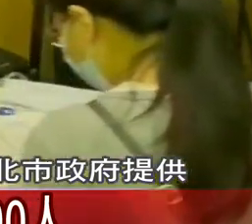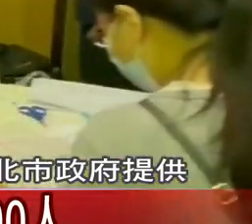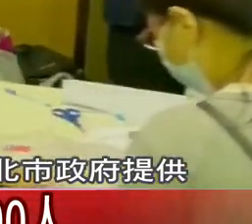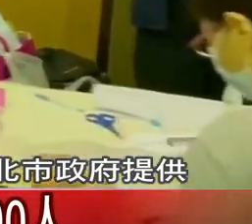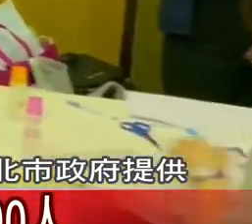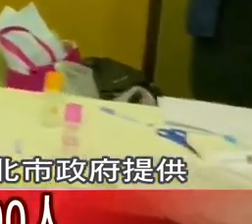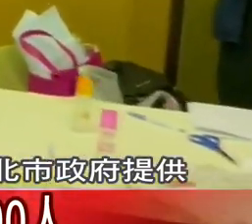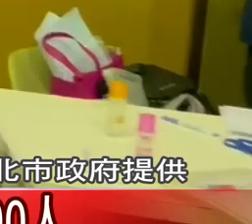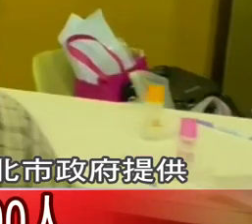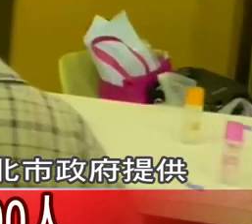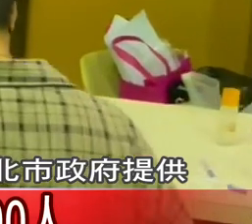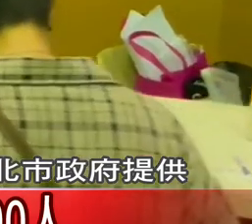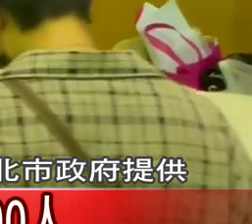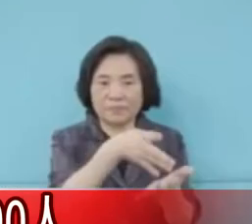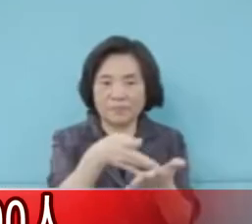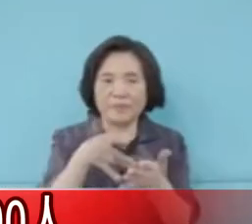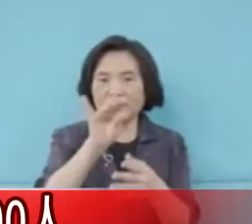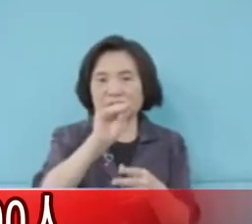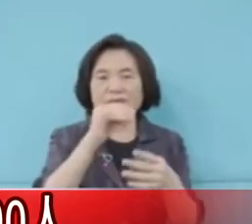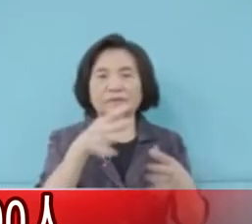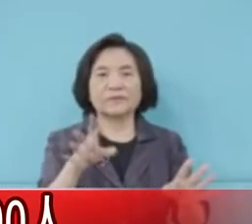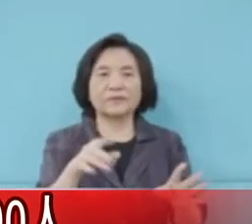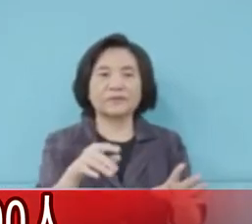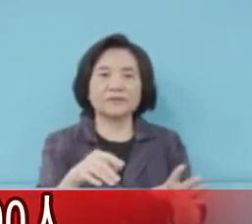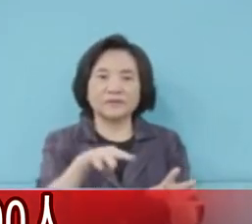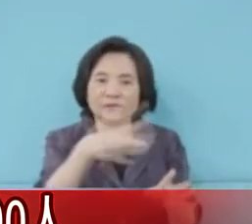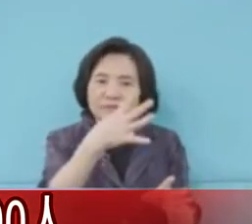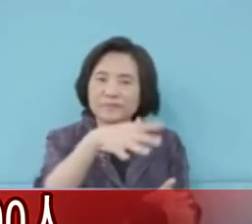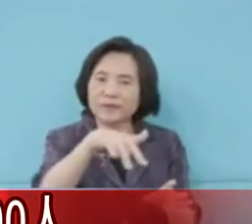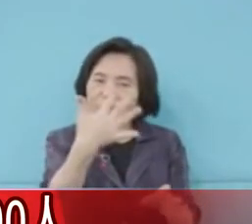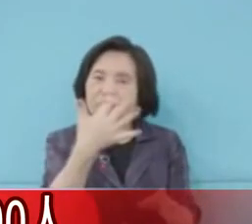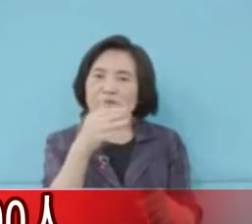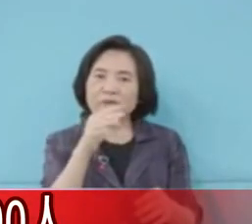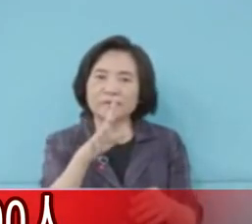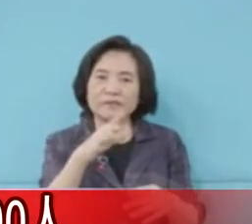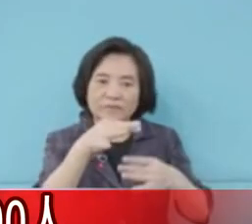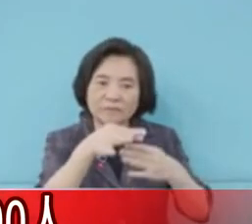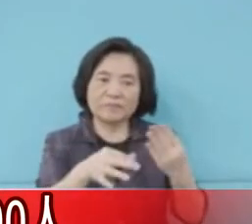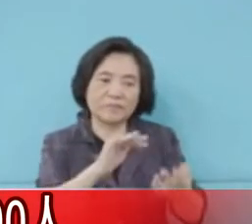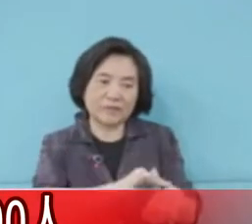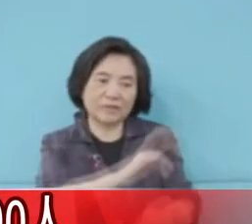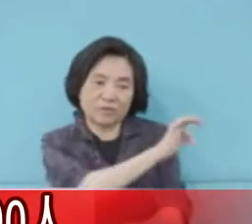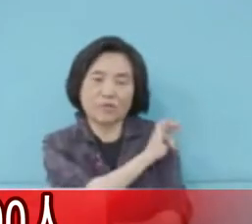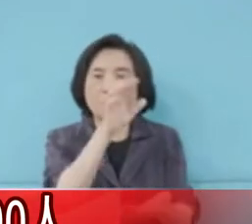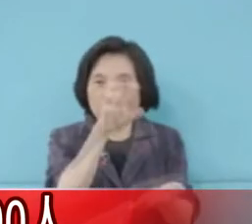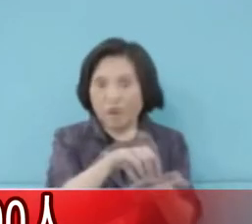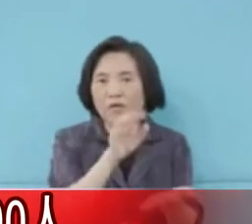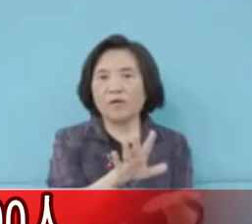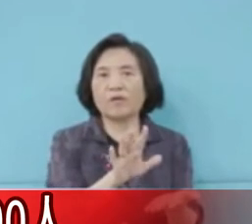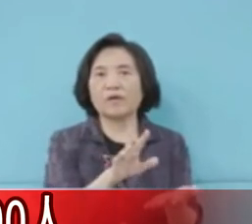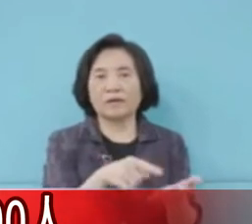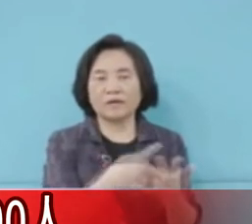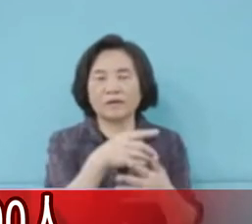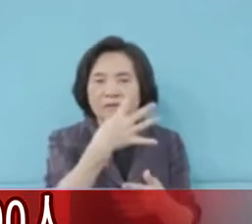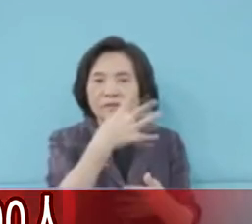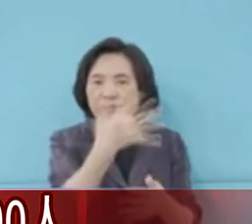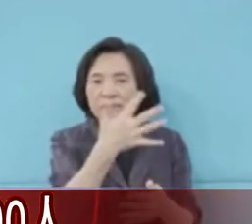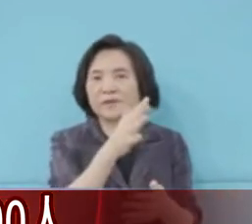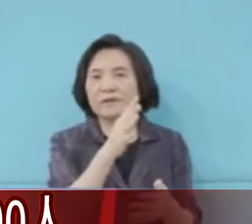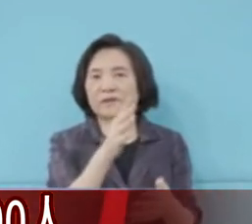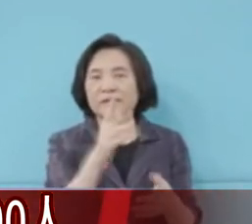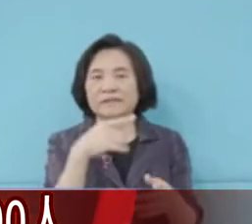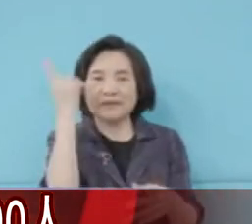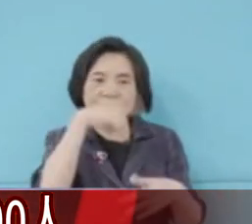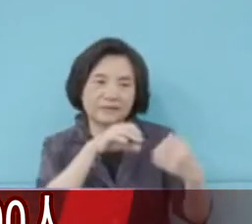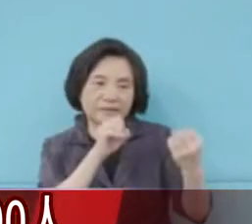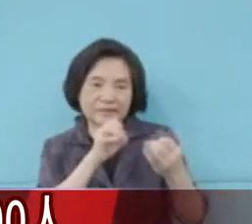上次报名了1000多人，因为有一些只有400-500人是有医护执照，有护理师执照的，所以到